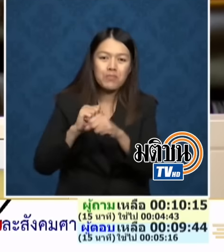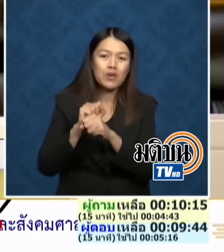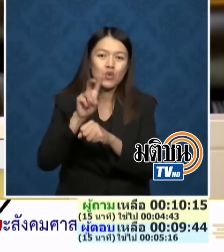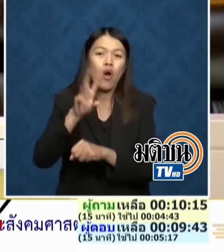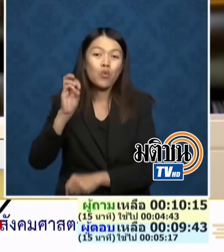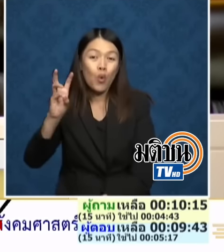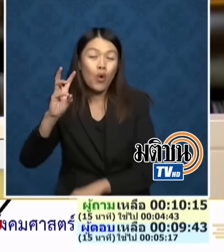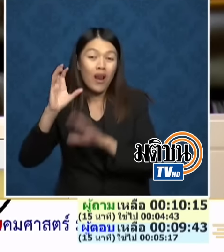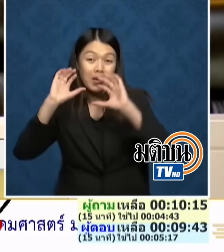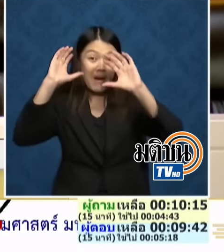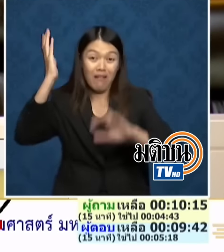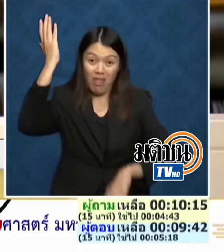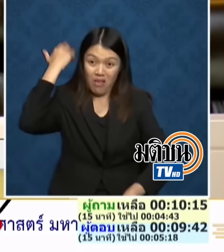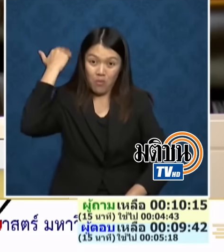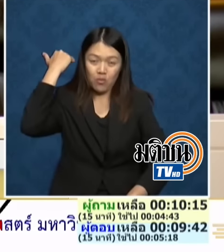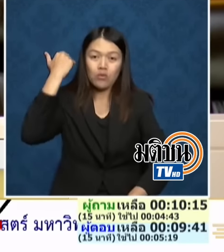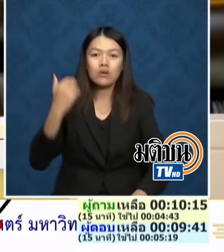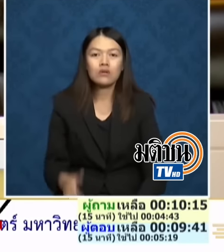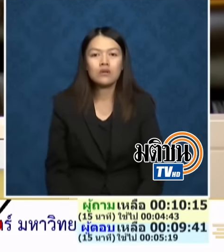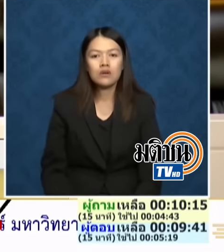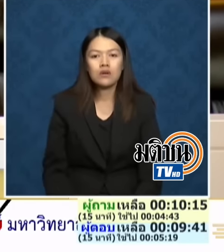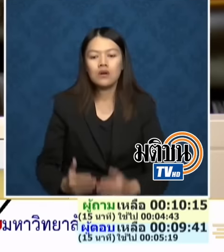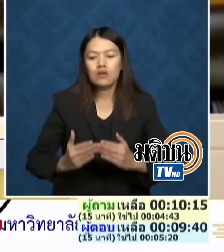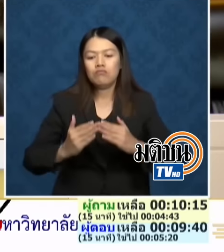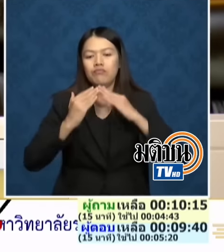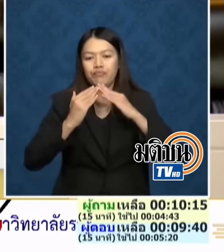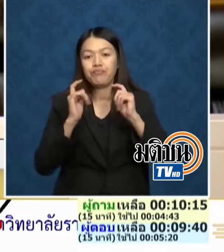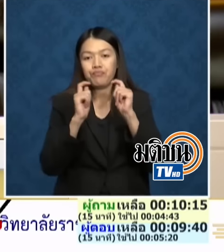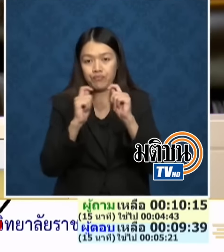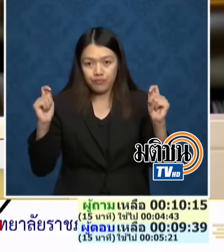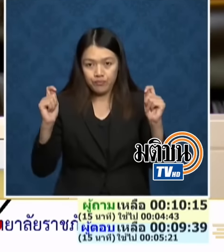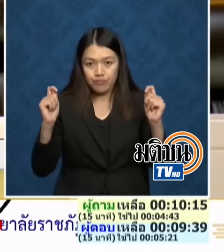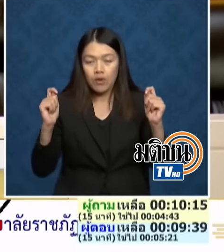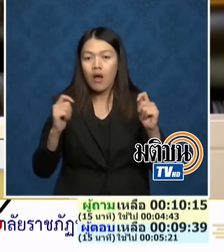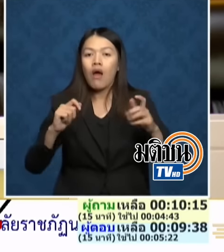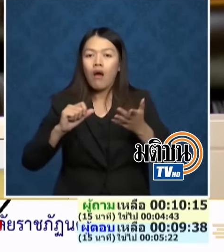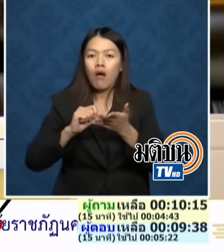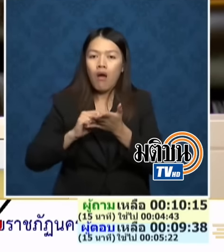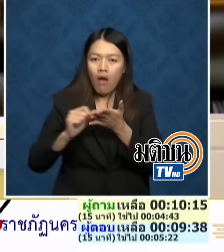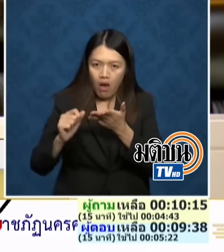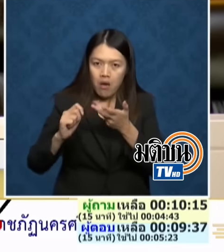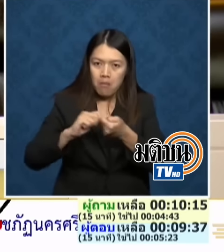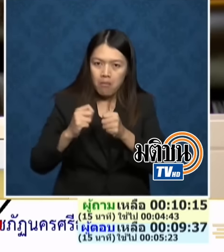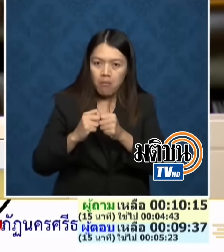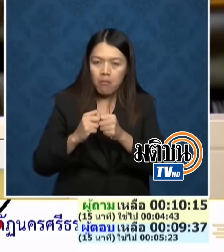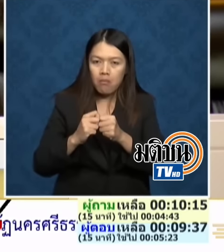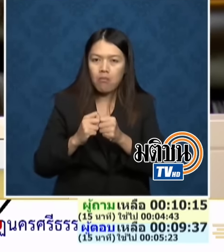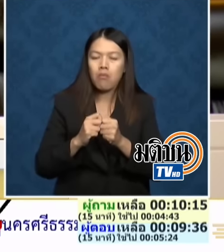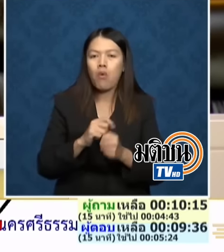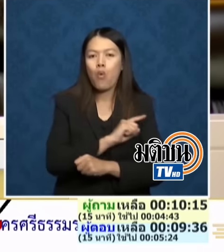นัาบาที่แล้วถึงมีการจัดตั้งอนุกรมการเพื่อแ้ปัหาวันแน วันลอ